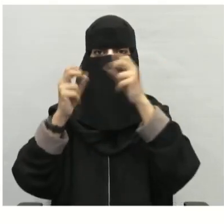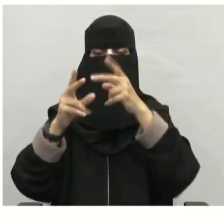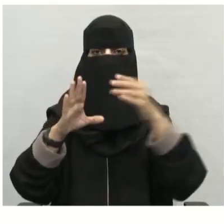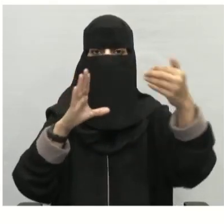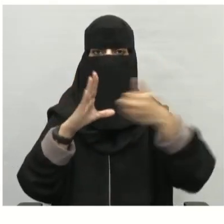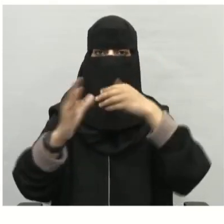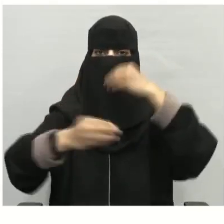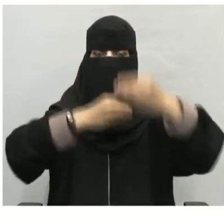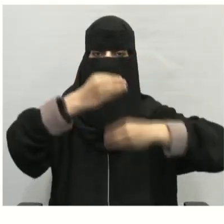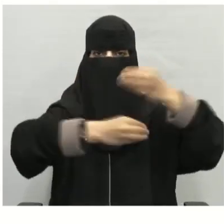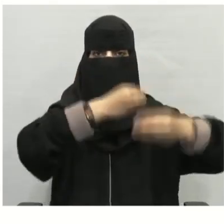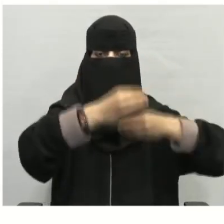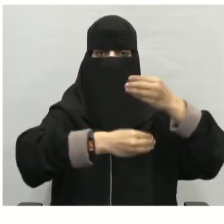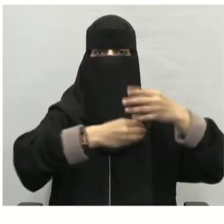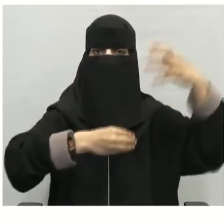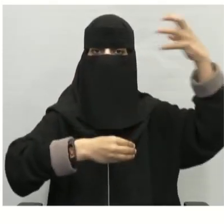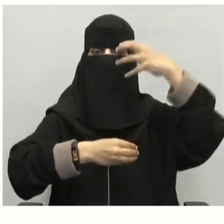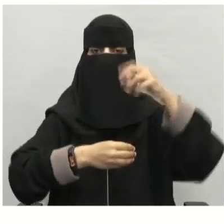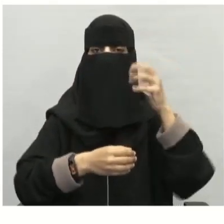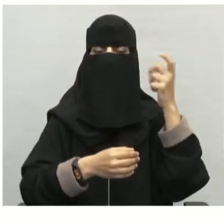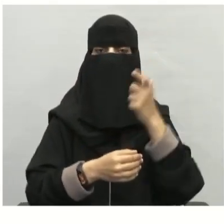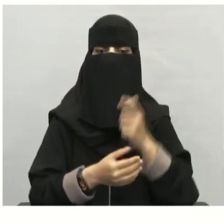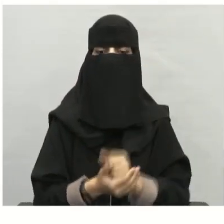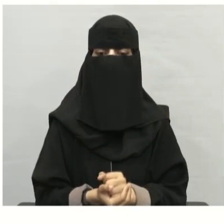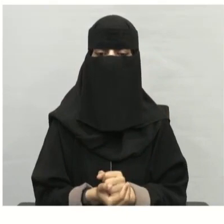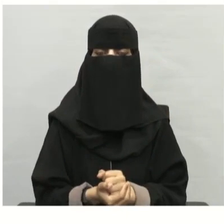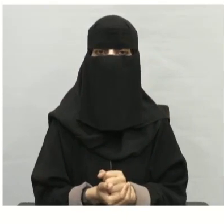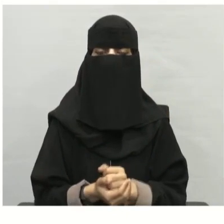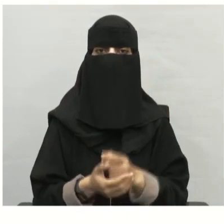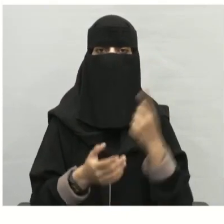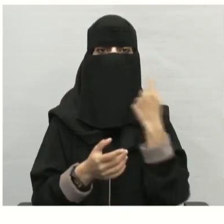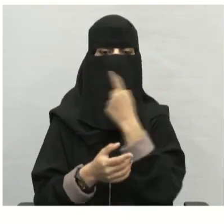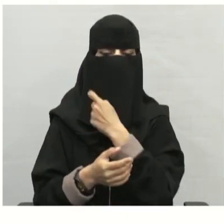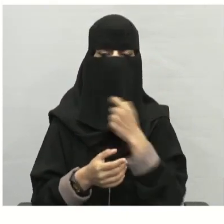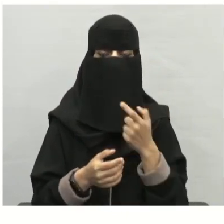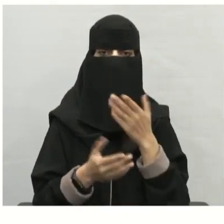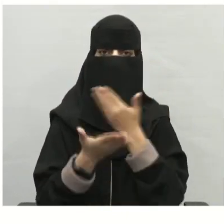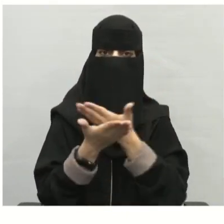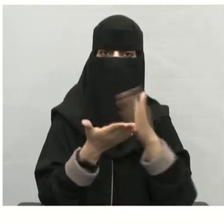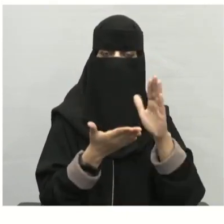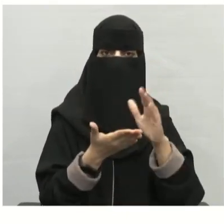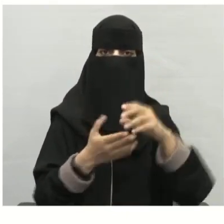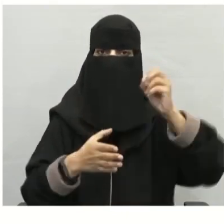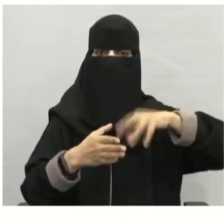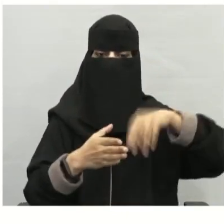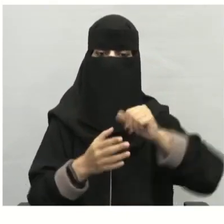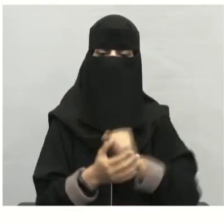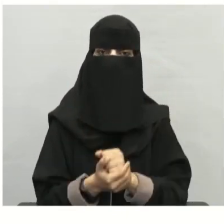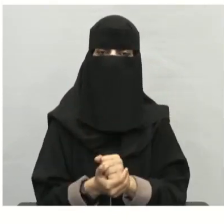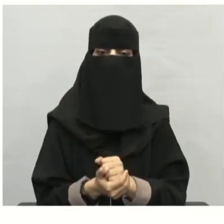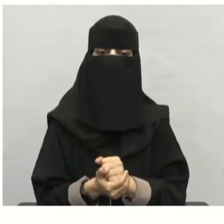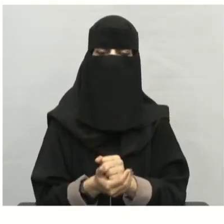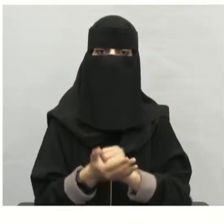لدخول الهواء ودخول اشعه الشمس التعطير للغرفه التخلص اليومي من النفايات